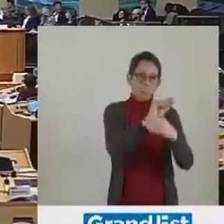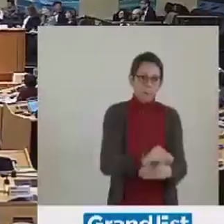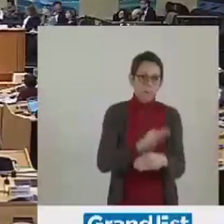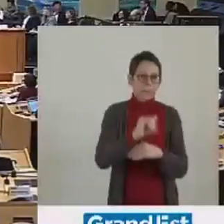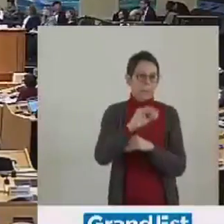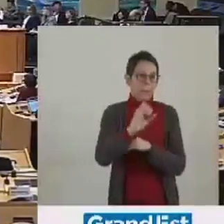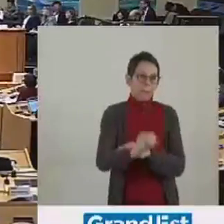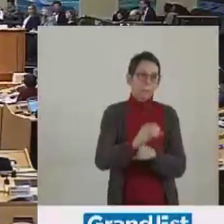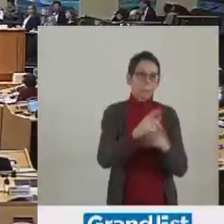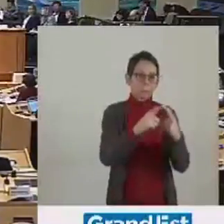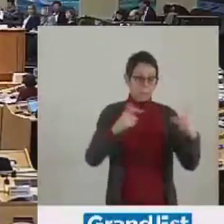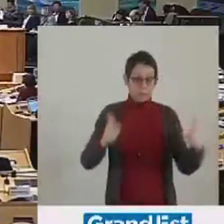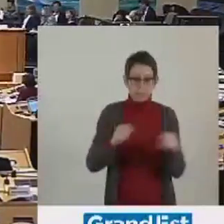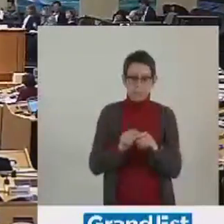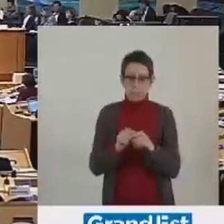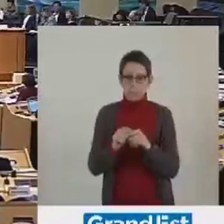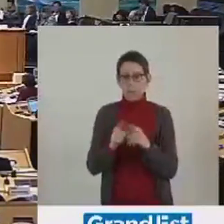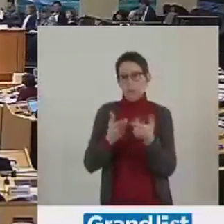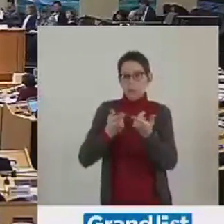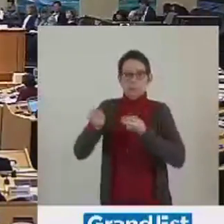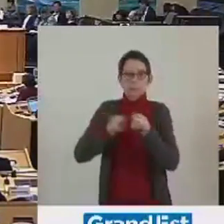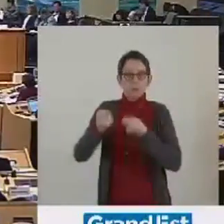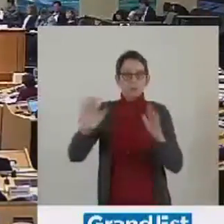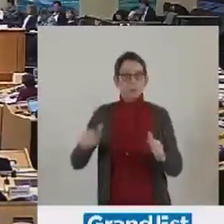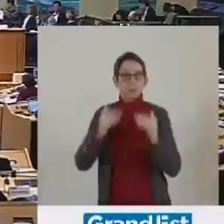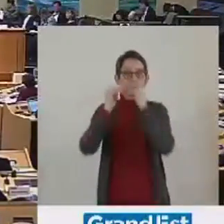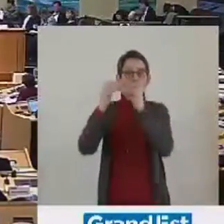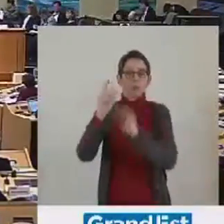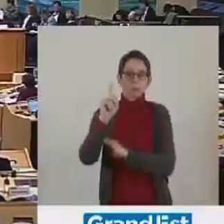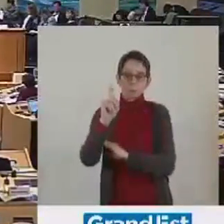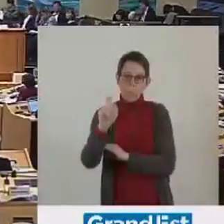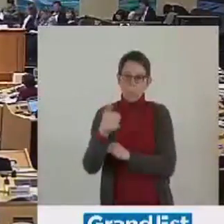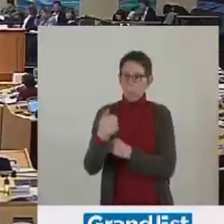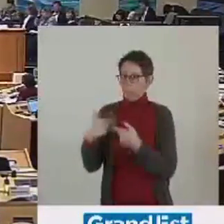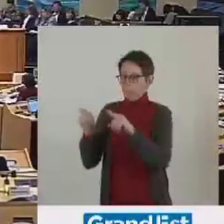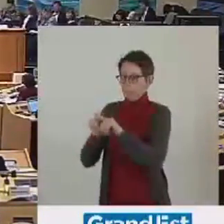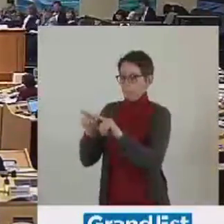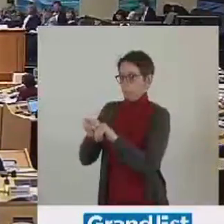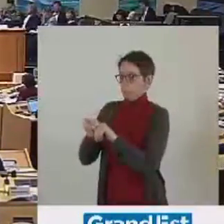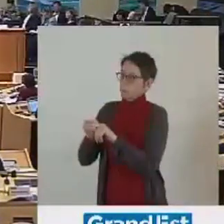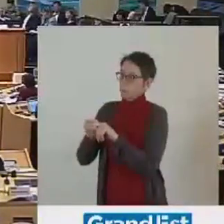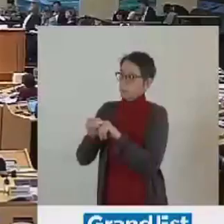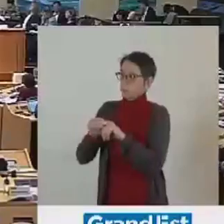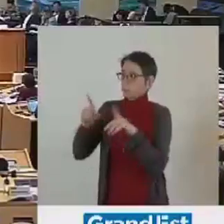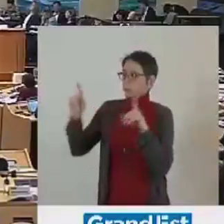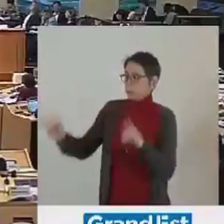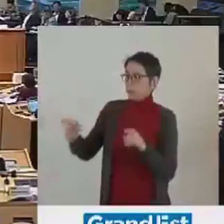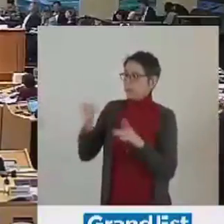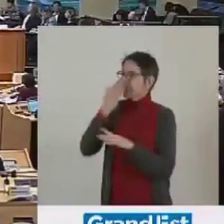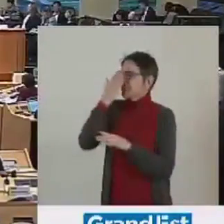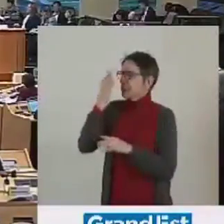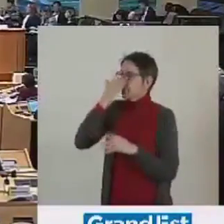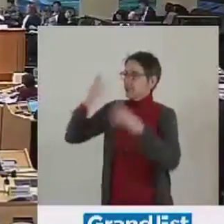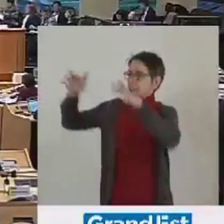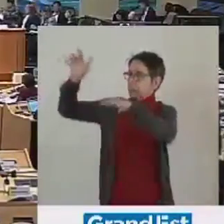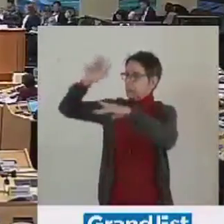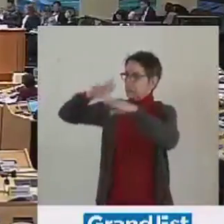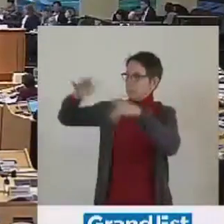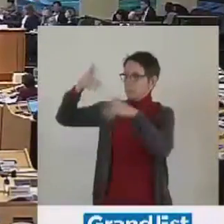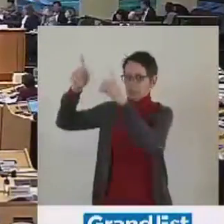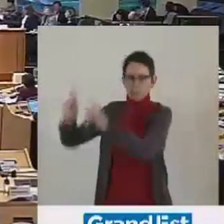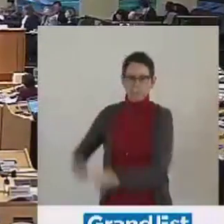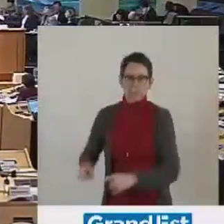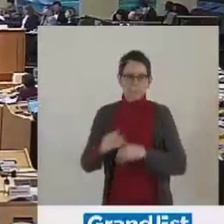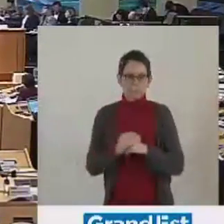biodiversité, une gestion équilibrée des ressources en eau et la réduction des émissions de gaz à effet de serre. Il s'inscrit